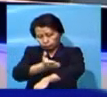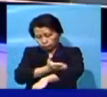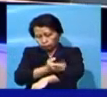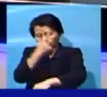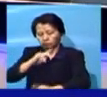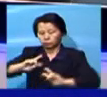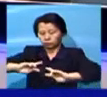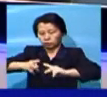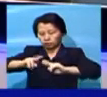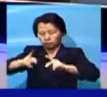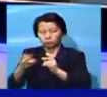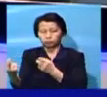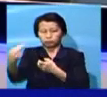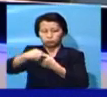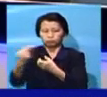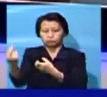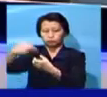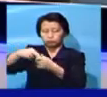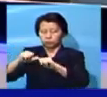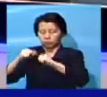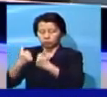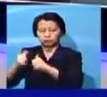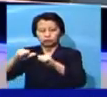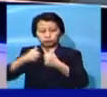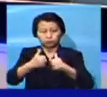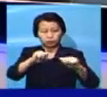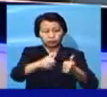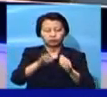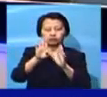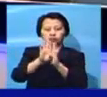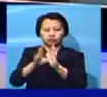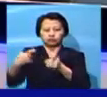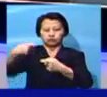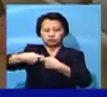bagi meningkatkan penglibatan agensi-agensi ber